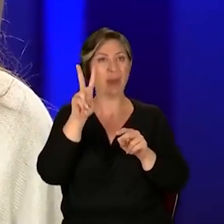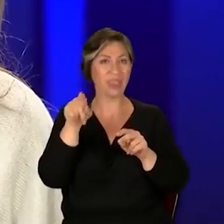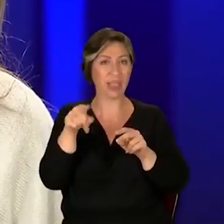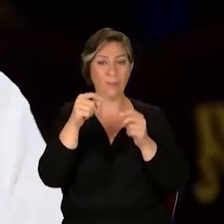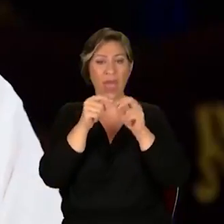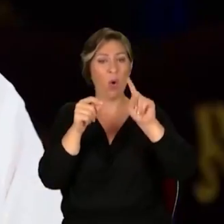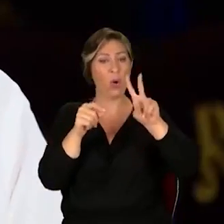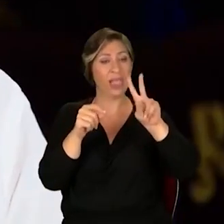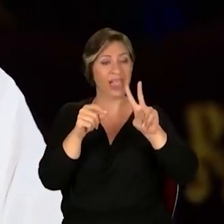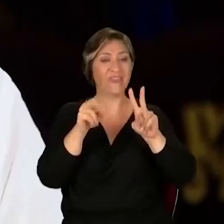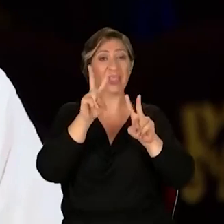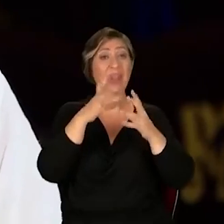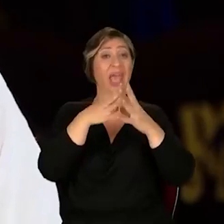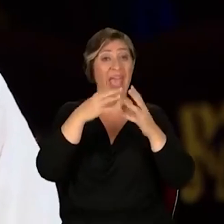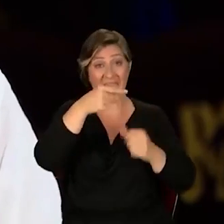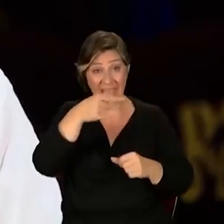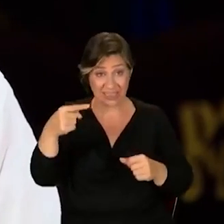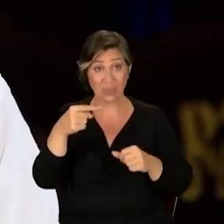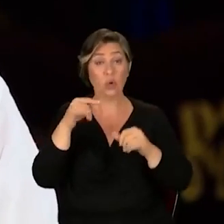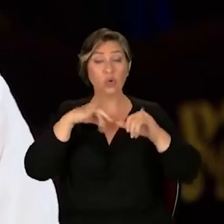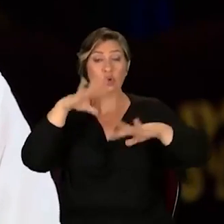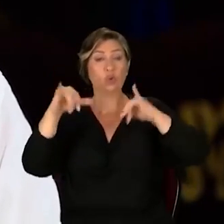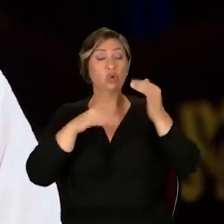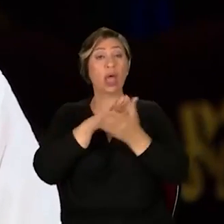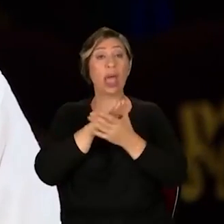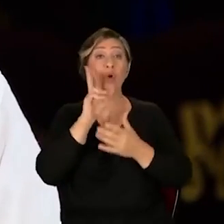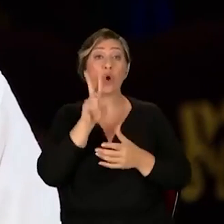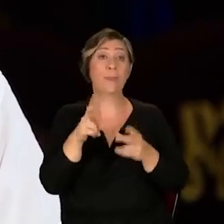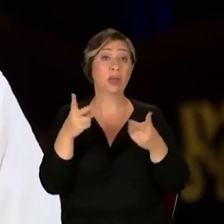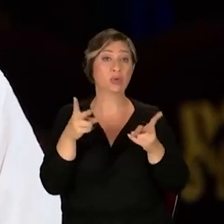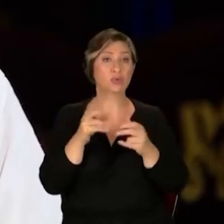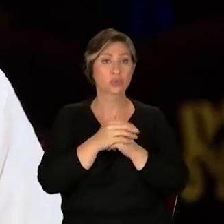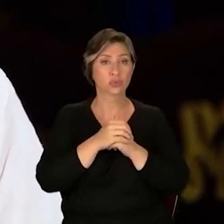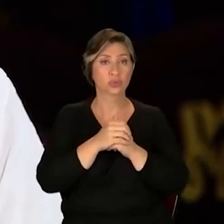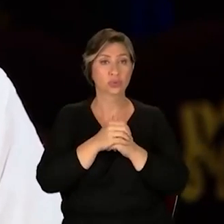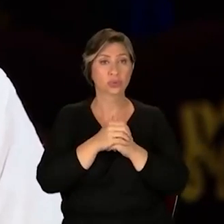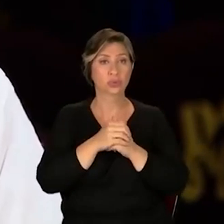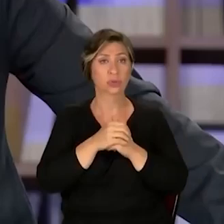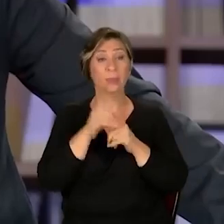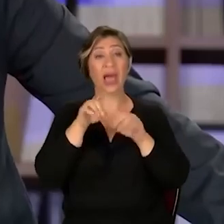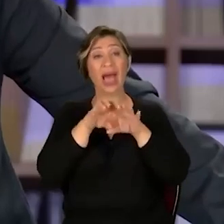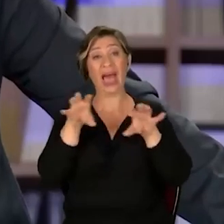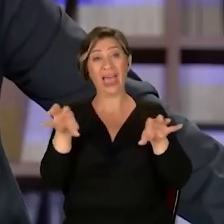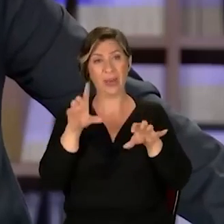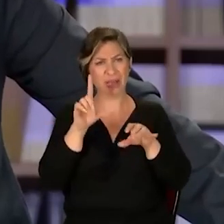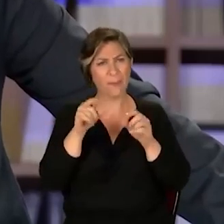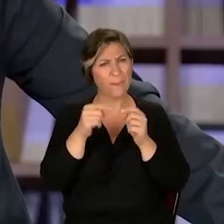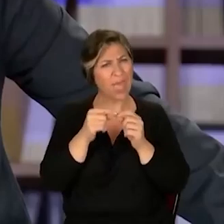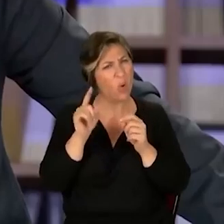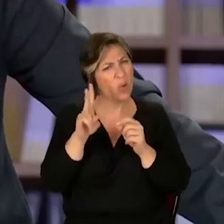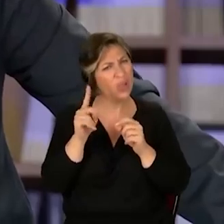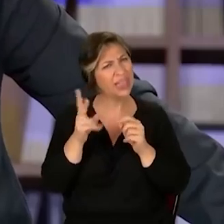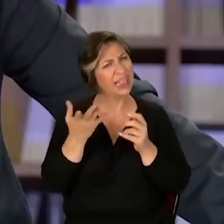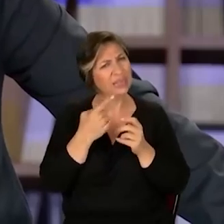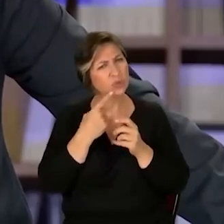B12 eksikliğine bağlı da huzursuz bacak sendromu görebiliyoruz. Ama orayı yine ayırmak lazım. Bir dakika, B12'den evet, niye